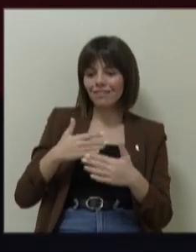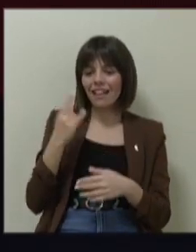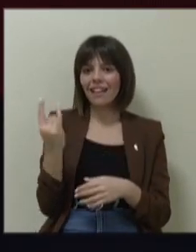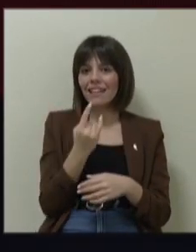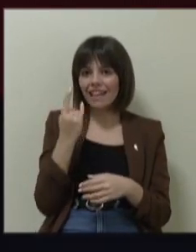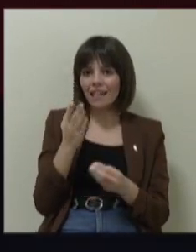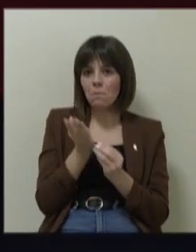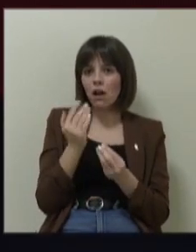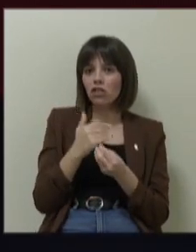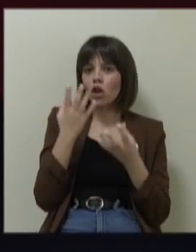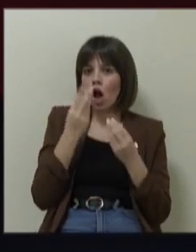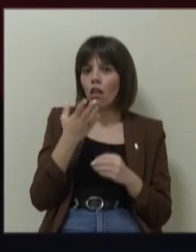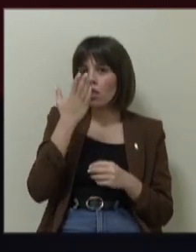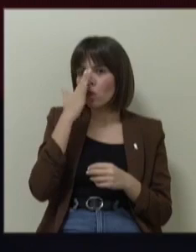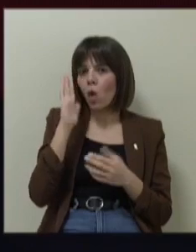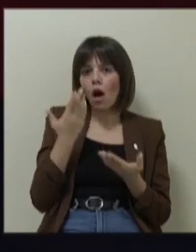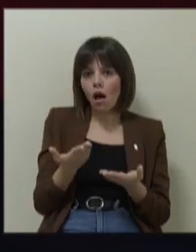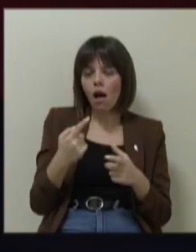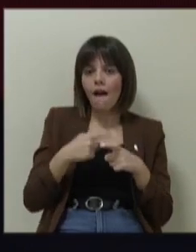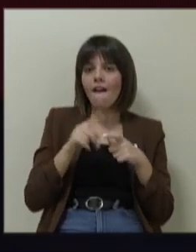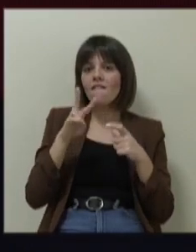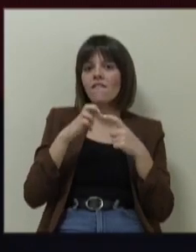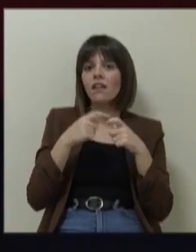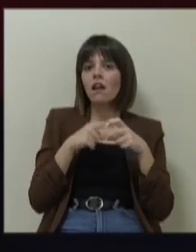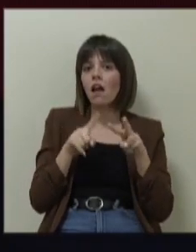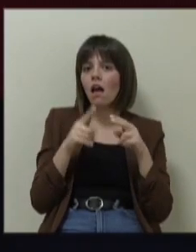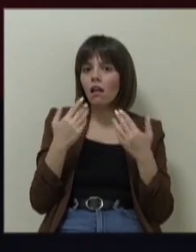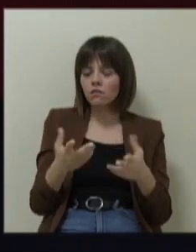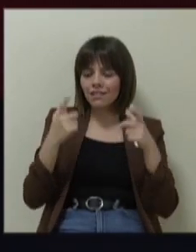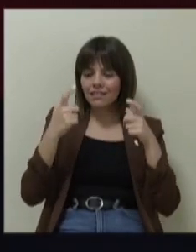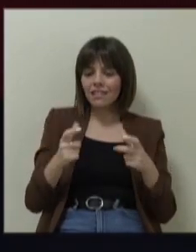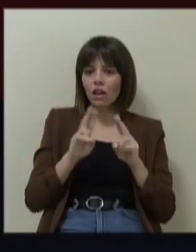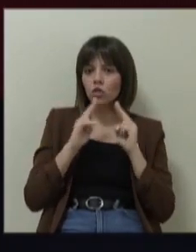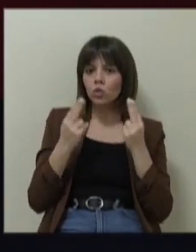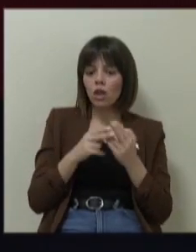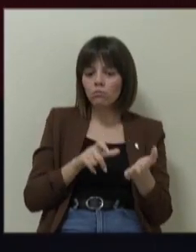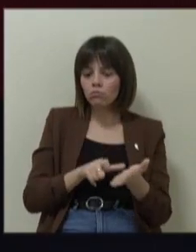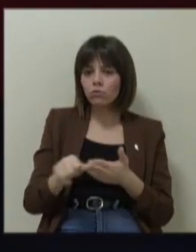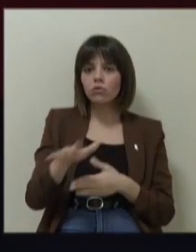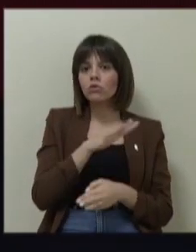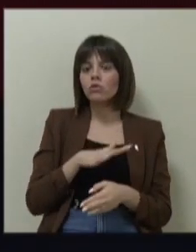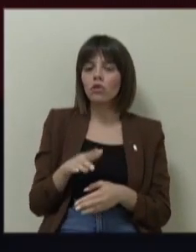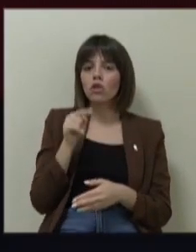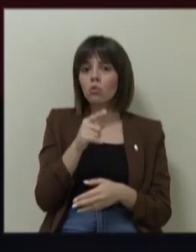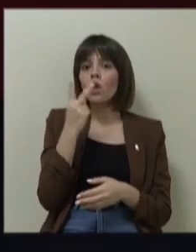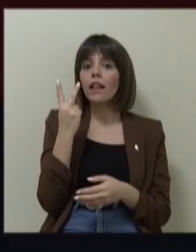bir parçası olduğumuz doğa, evren, yerkürenin bütünü. Bu